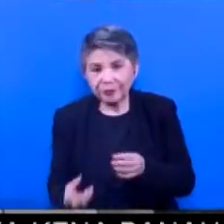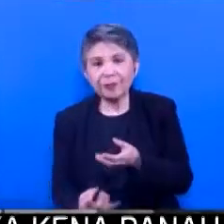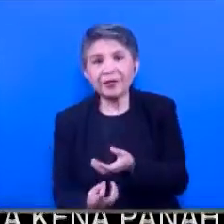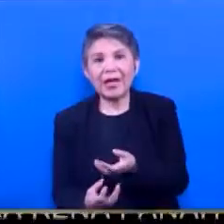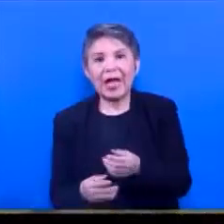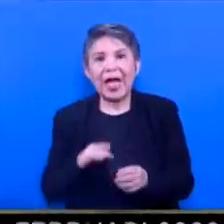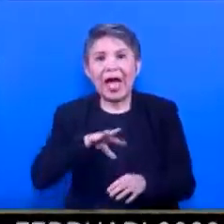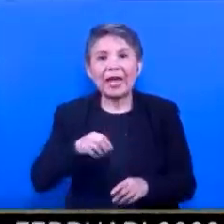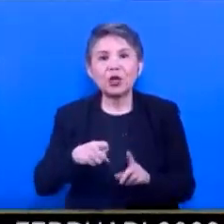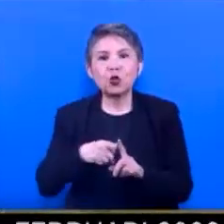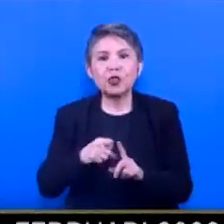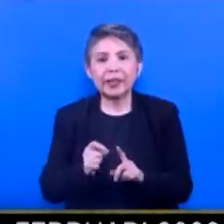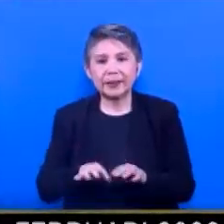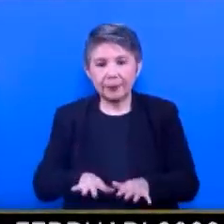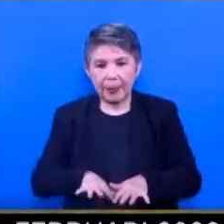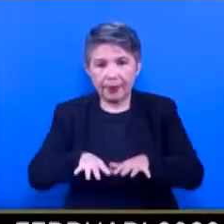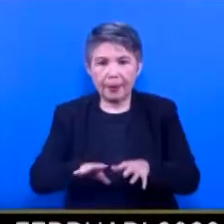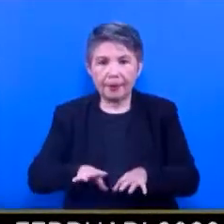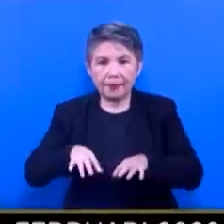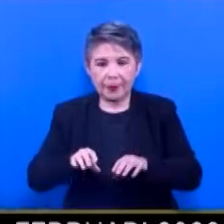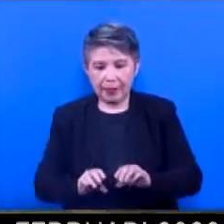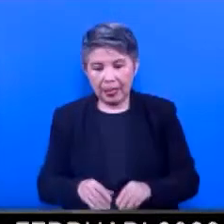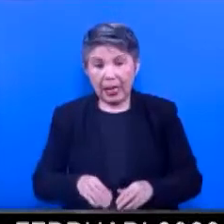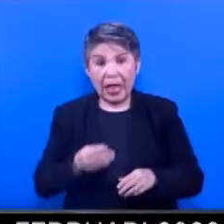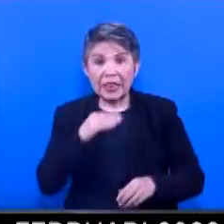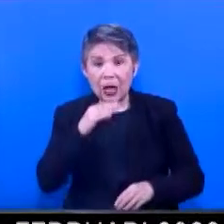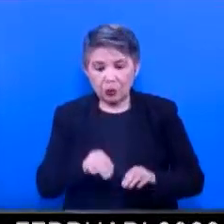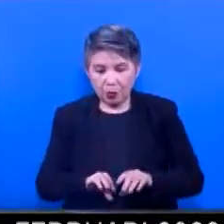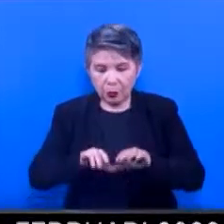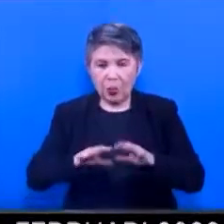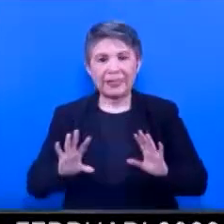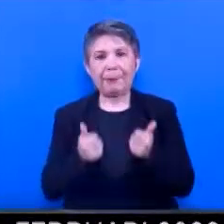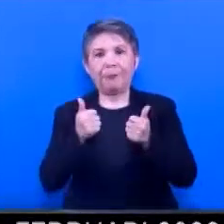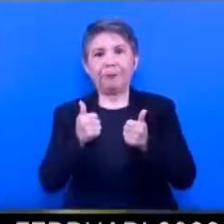dalam air kunyit hingga mengambang. Tahu yang mengambang berarti sudah siap